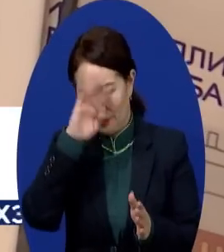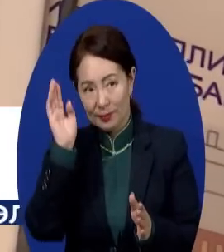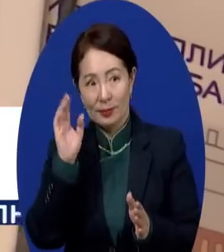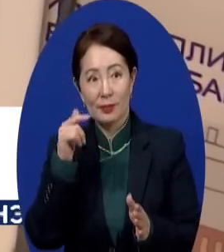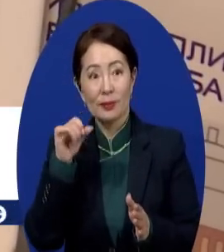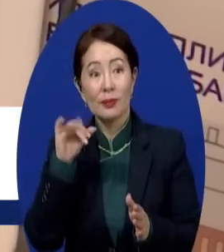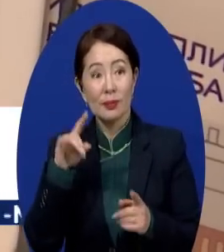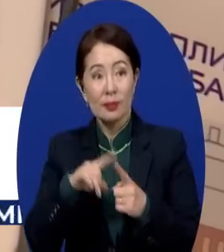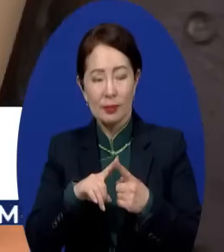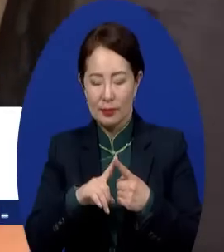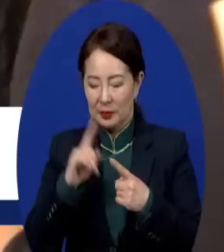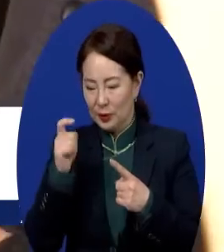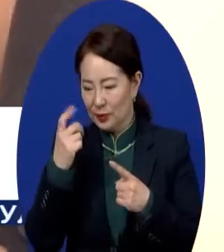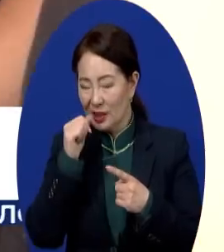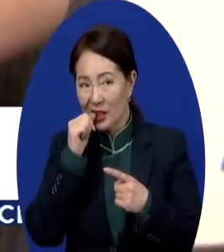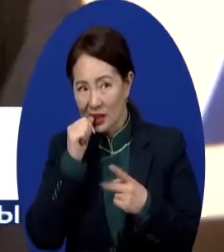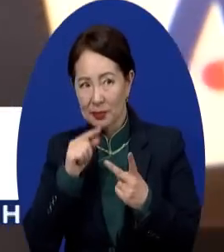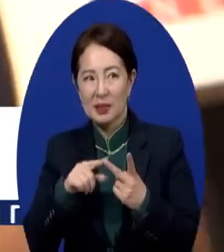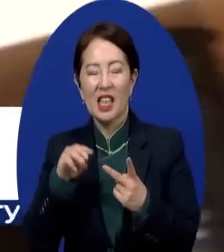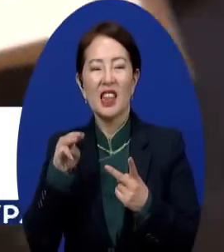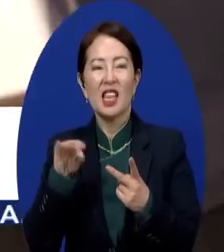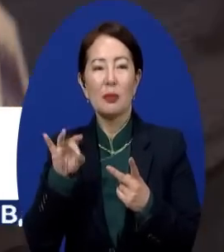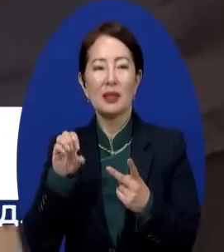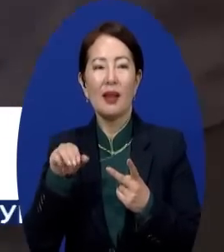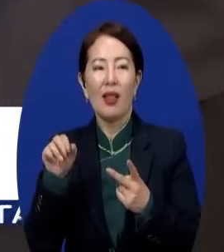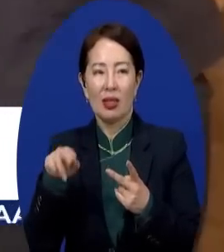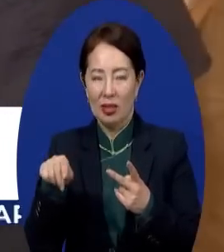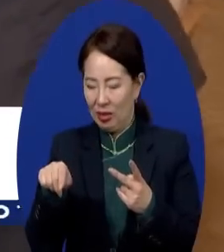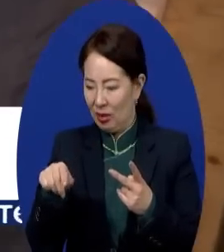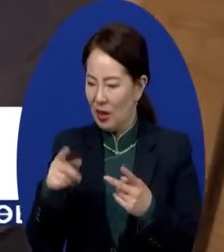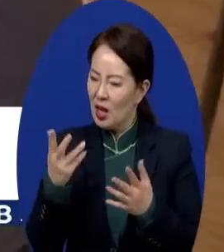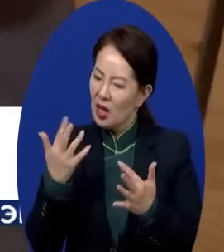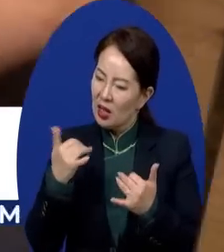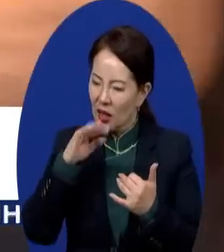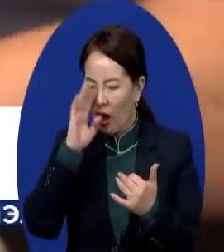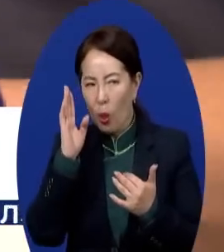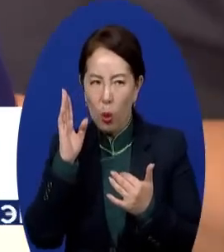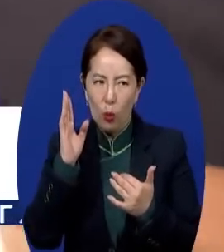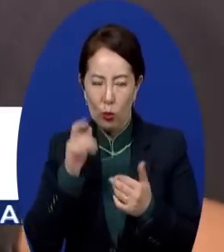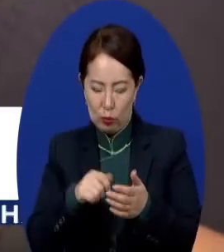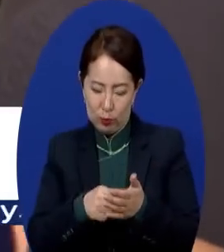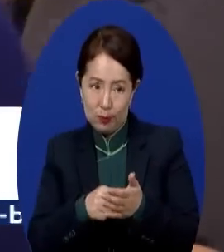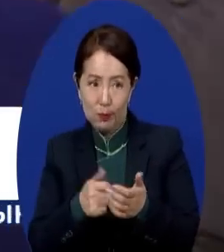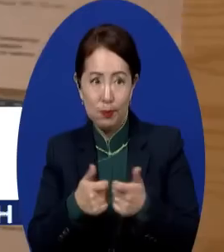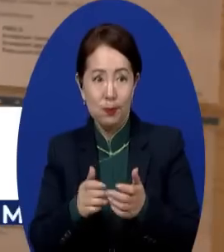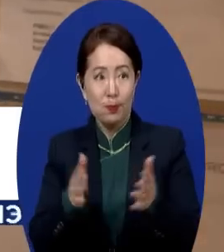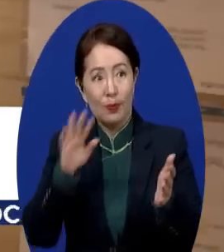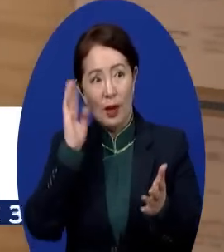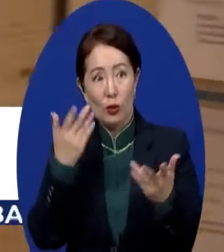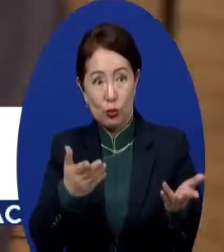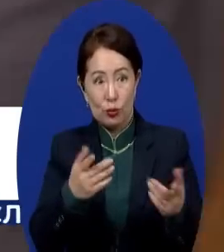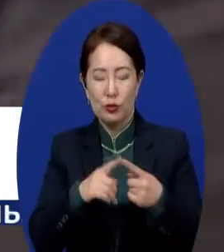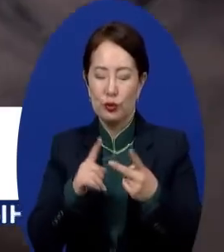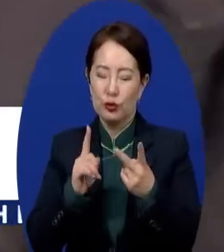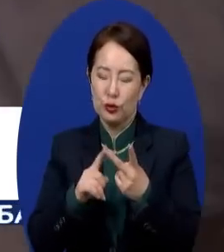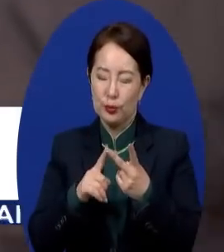хүмшийг нь хэмжээд зүйл нь термостат гэж зүйл байдаг. Яг хэдэн градус сонгох вэ гэдэг өөрөө сонгоч нь автоматар ажиллаа явчихна. Хоёр дахь нь